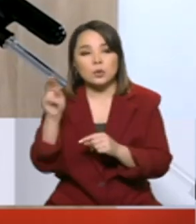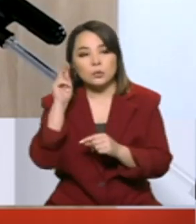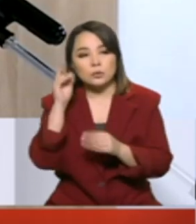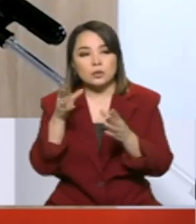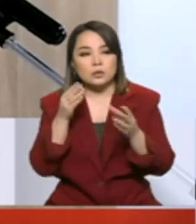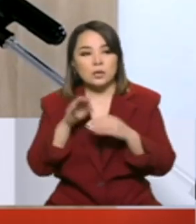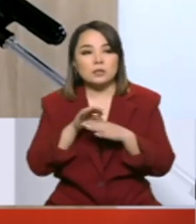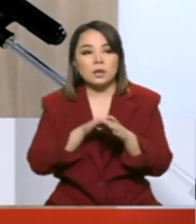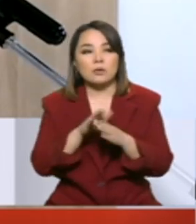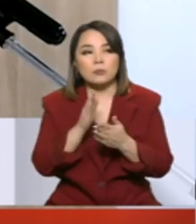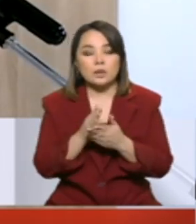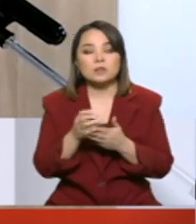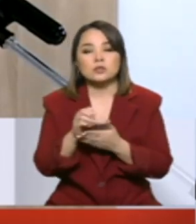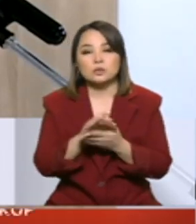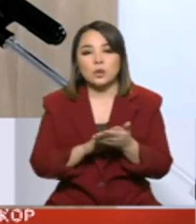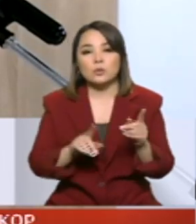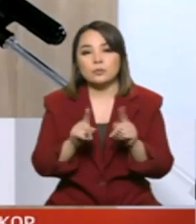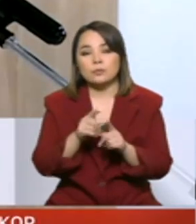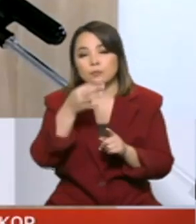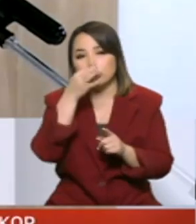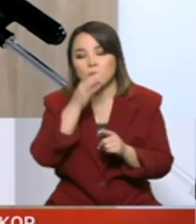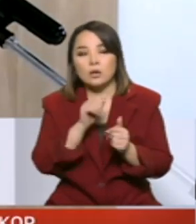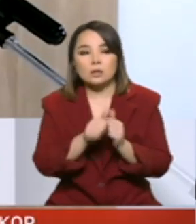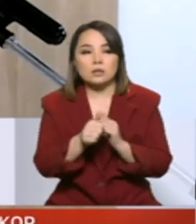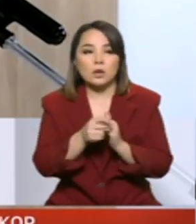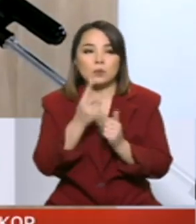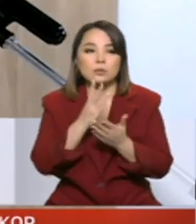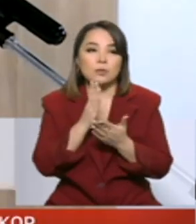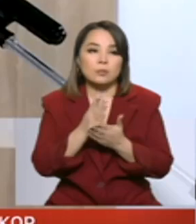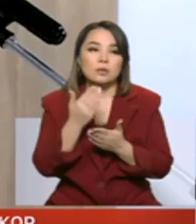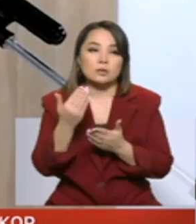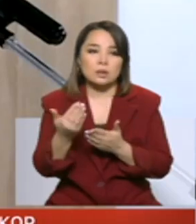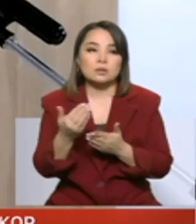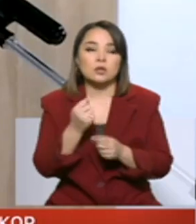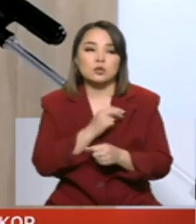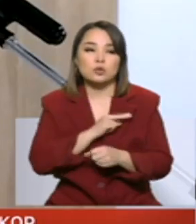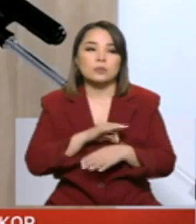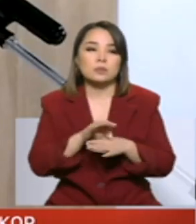Бастап, ары қарай да біз тәжірибе алмастыру бойынша, біліктілігін жетілдіру бойынша жұмыстар жалғастырамыз.